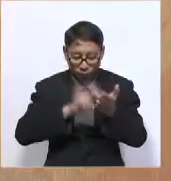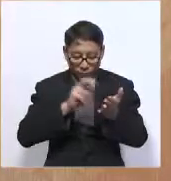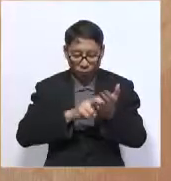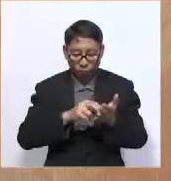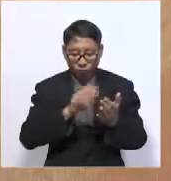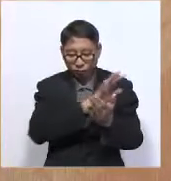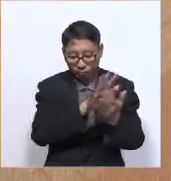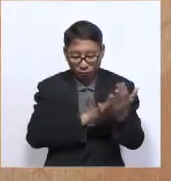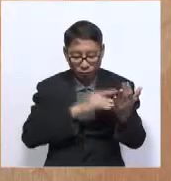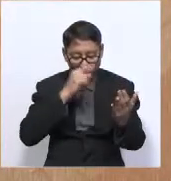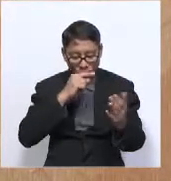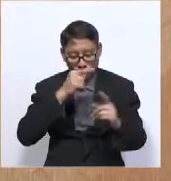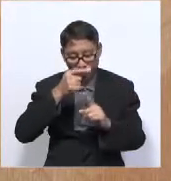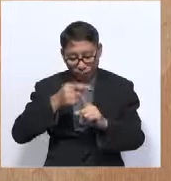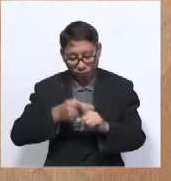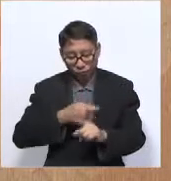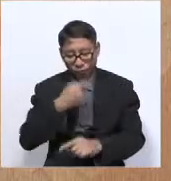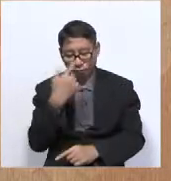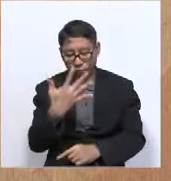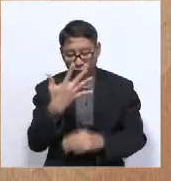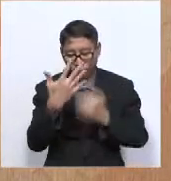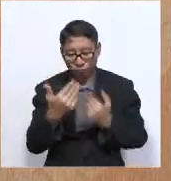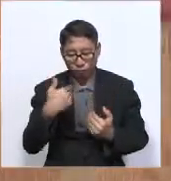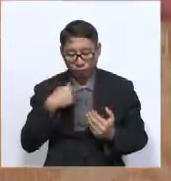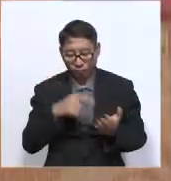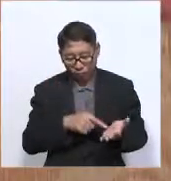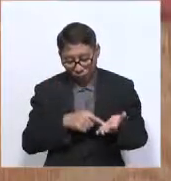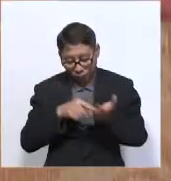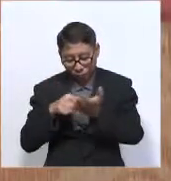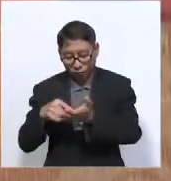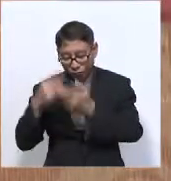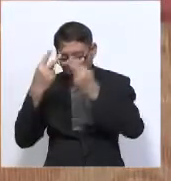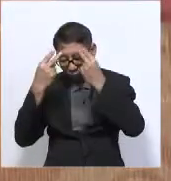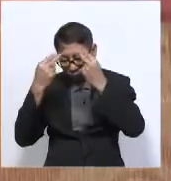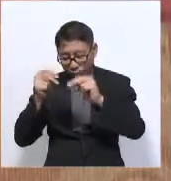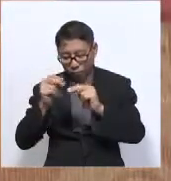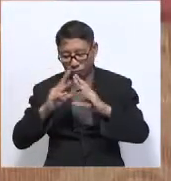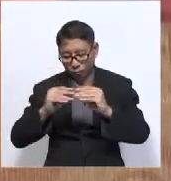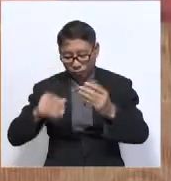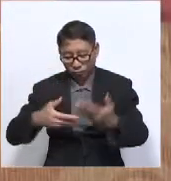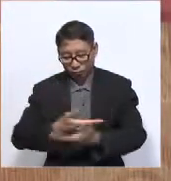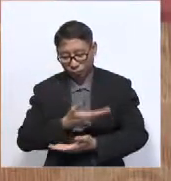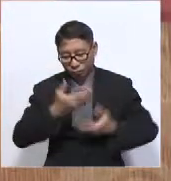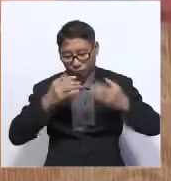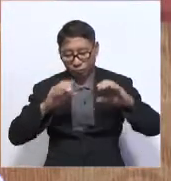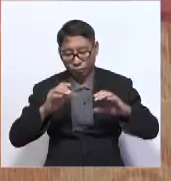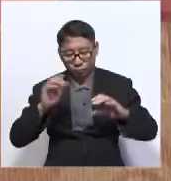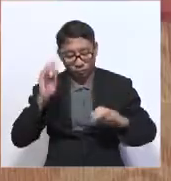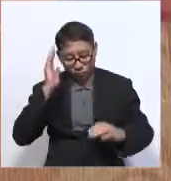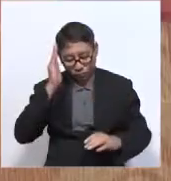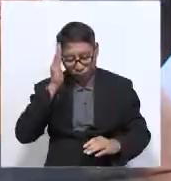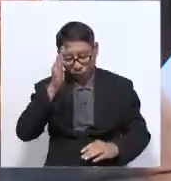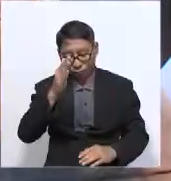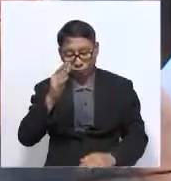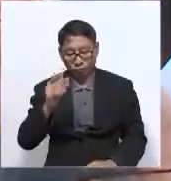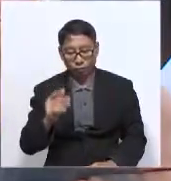ให้ประเทศไทยในช่วงของต้นเดือนพฤษภาคมนี้โดยจะนำมามอบให้กับนายกรัฐมนตรีในการประชุมคณะรัฐมนตรีครั้งต่อไป